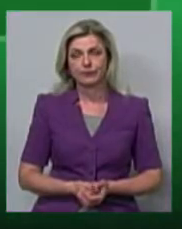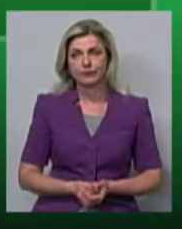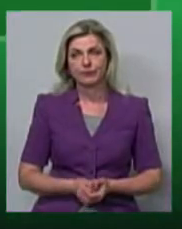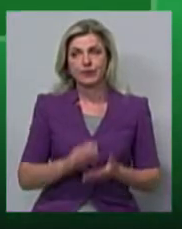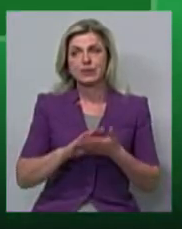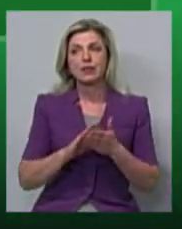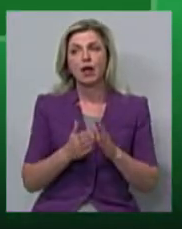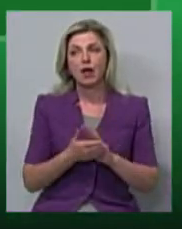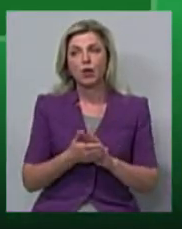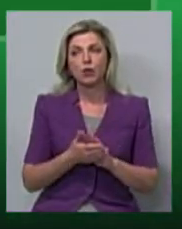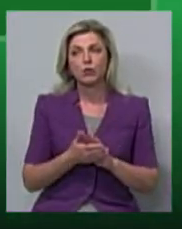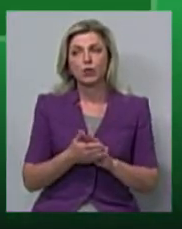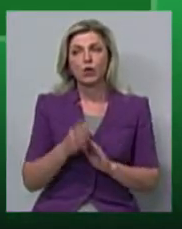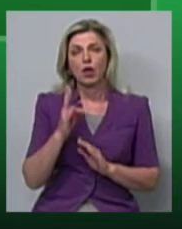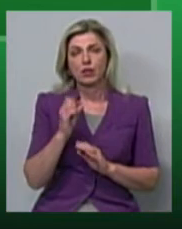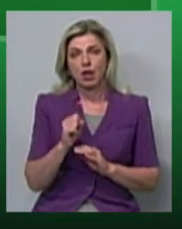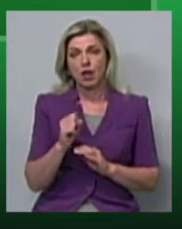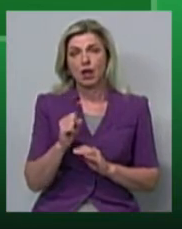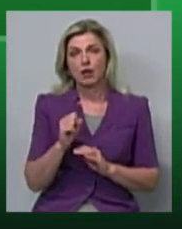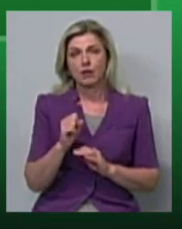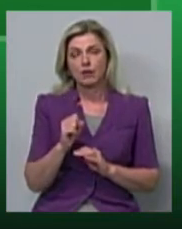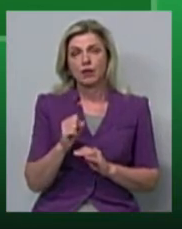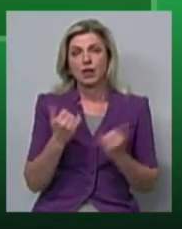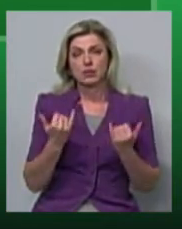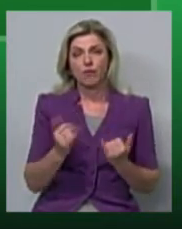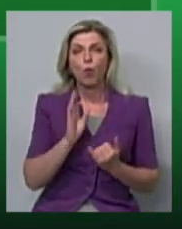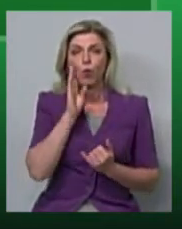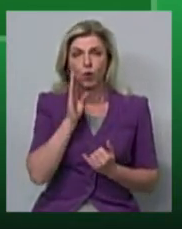Станом на 07.09 на ранок